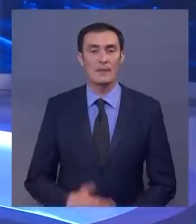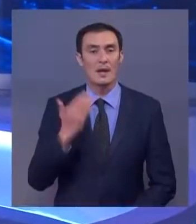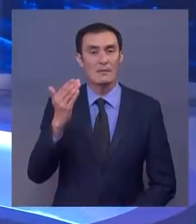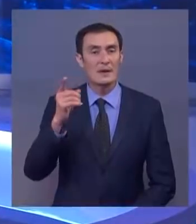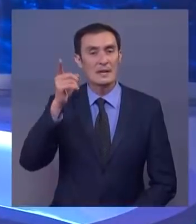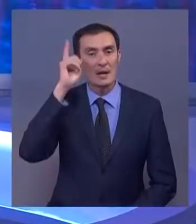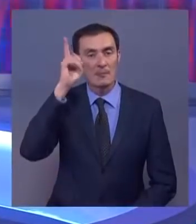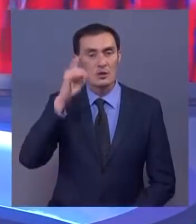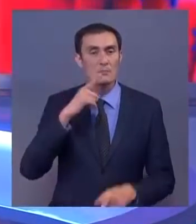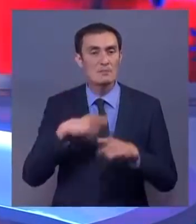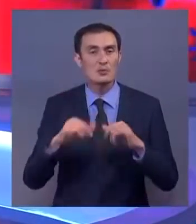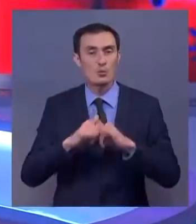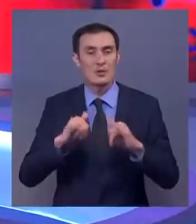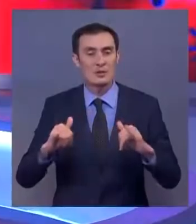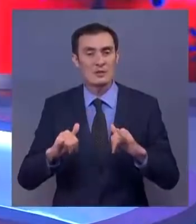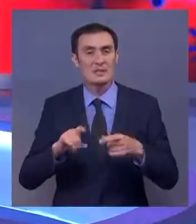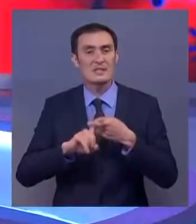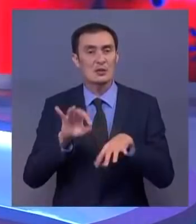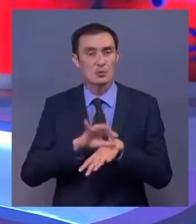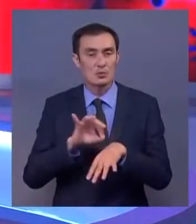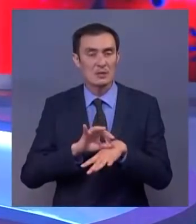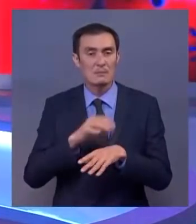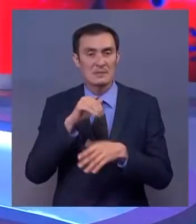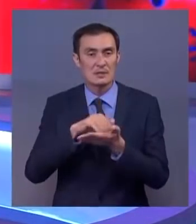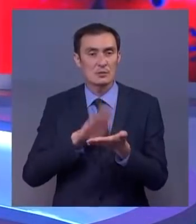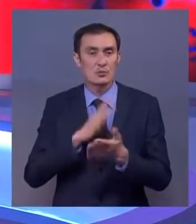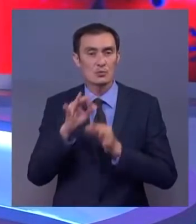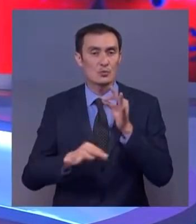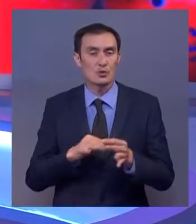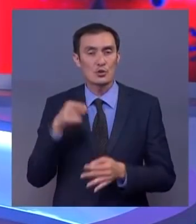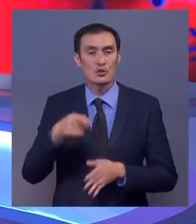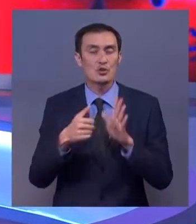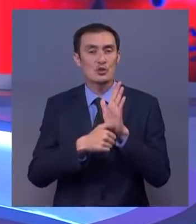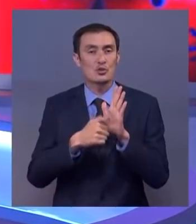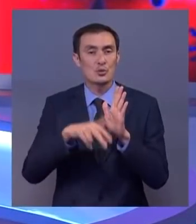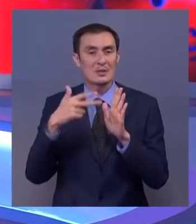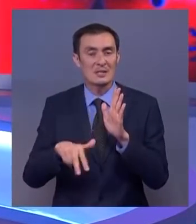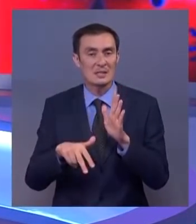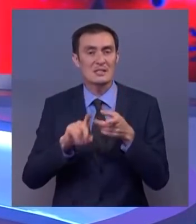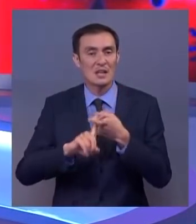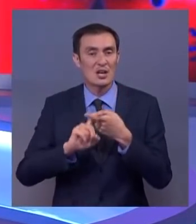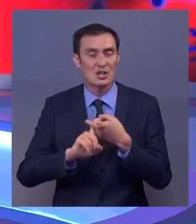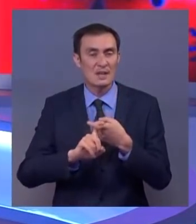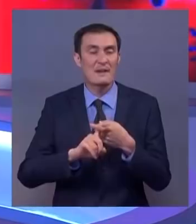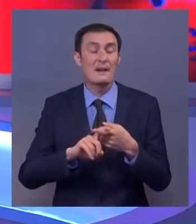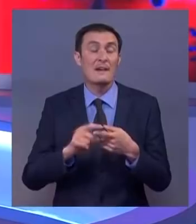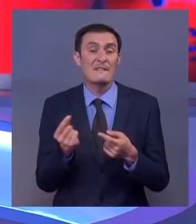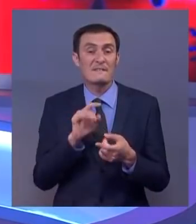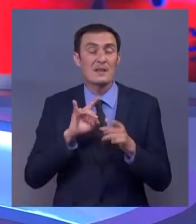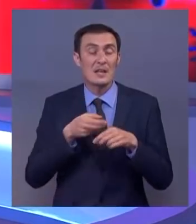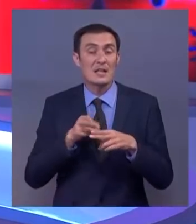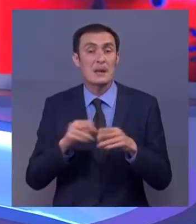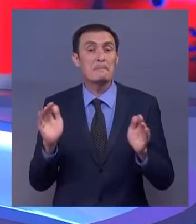В Германии стремительно растет число инфицированных. За сутки в стране зарегистрировано 1630 новых случаев заражения коронавирусом. Это